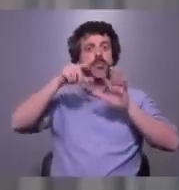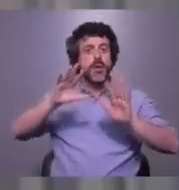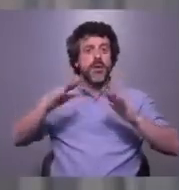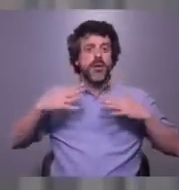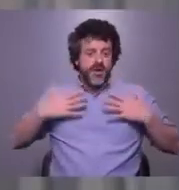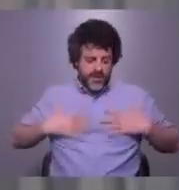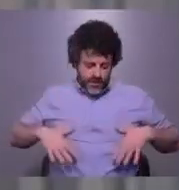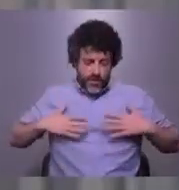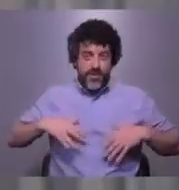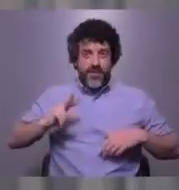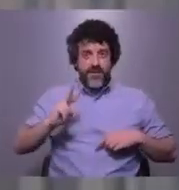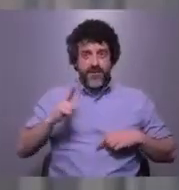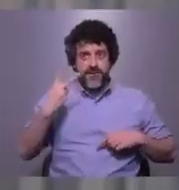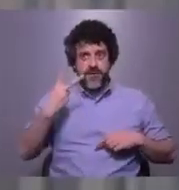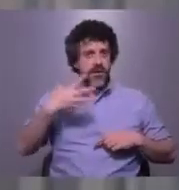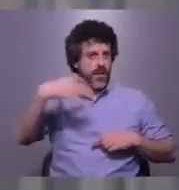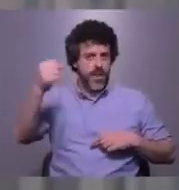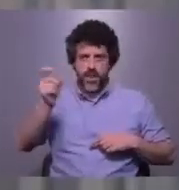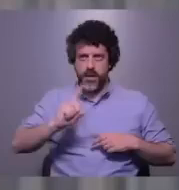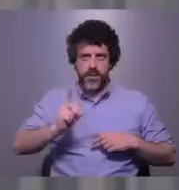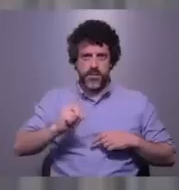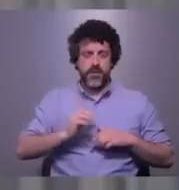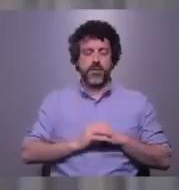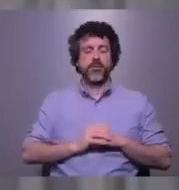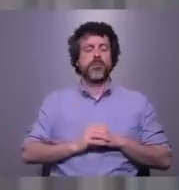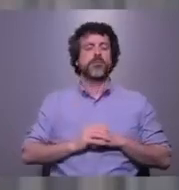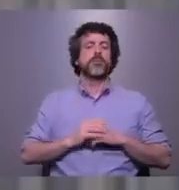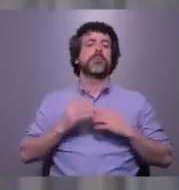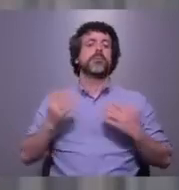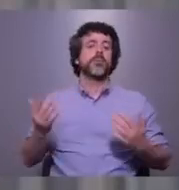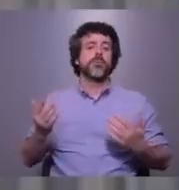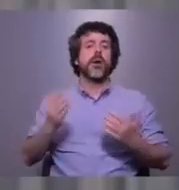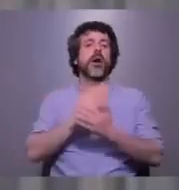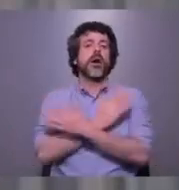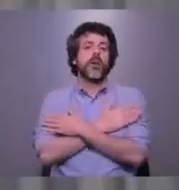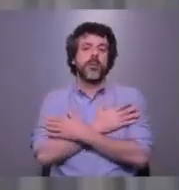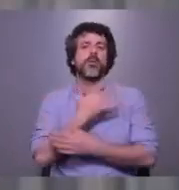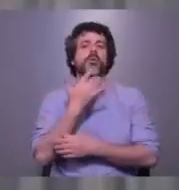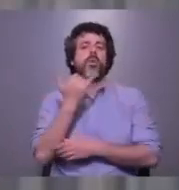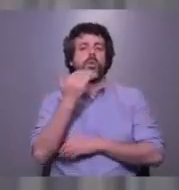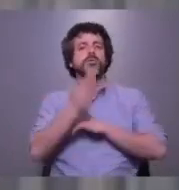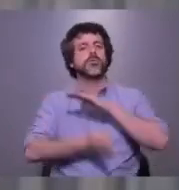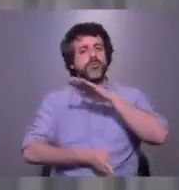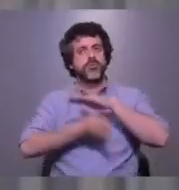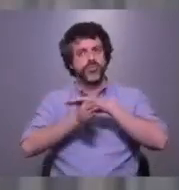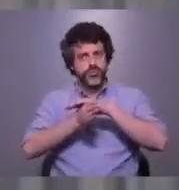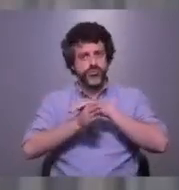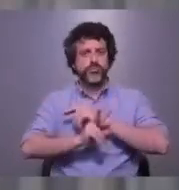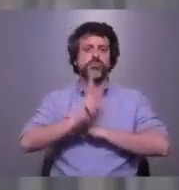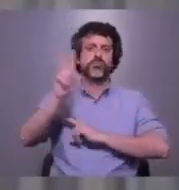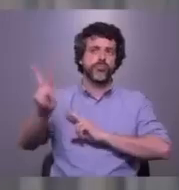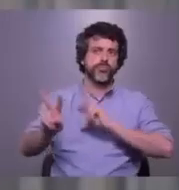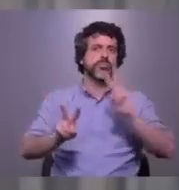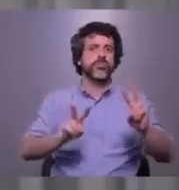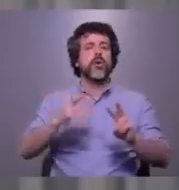tuniche. Ed essi, partiti, proclamarono che la gente